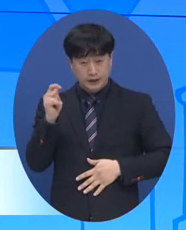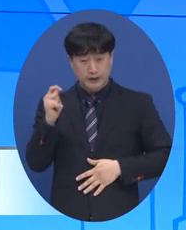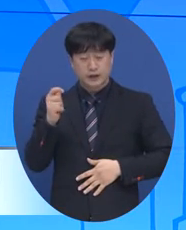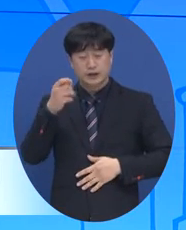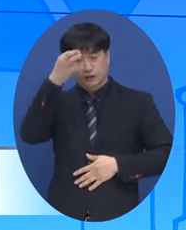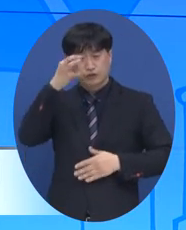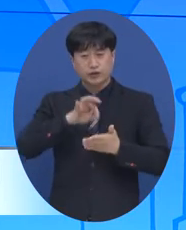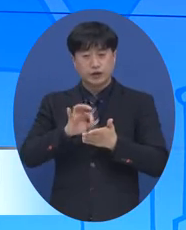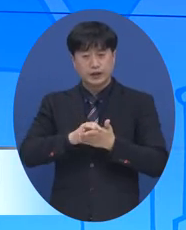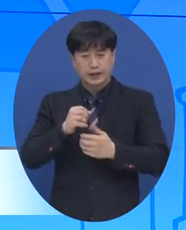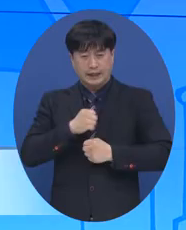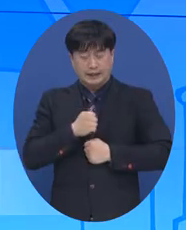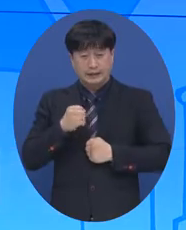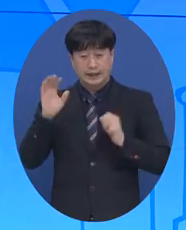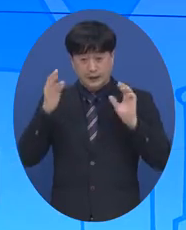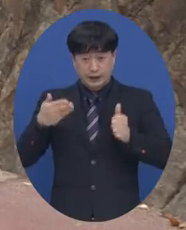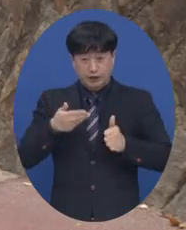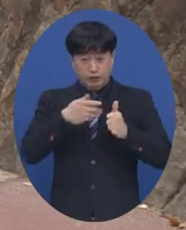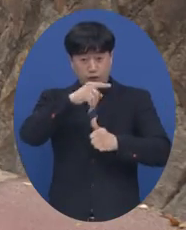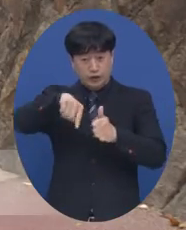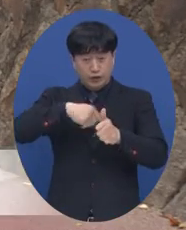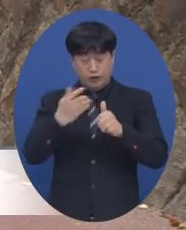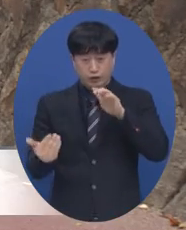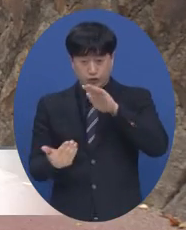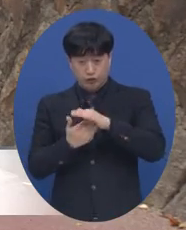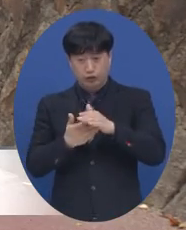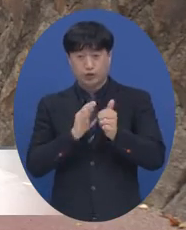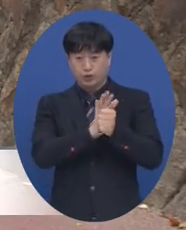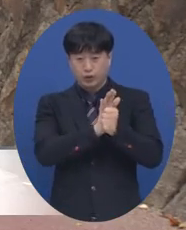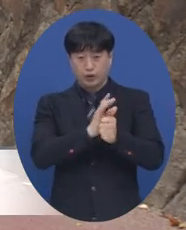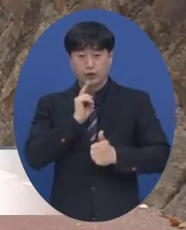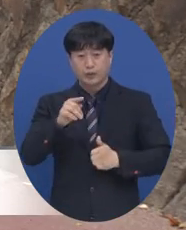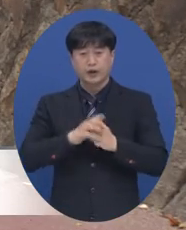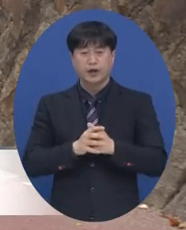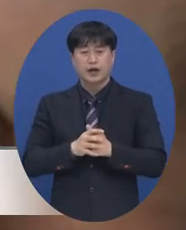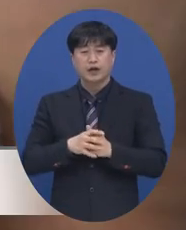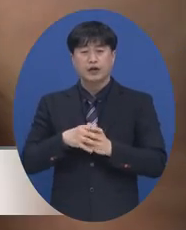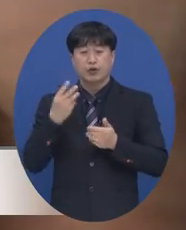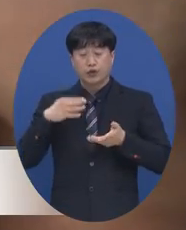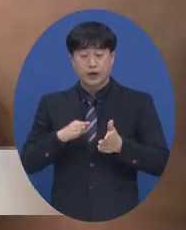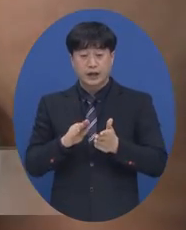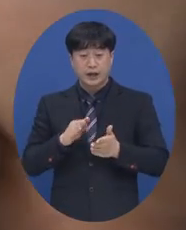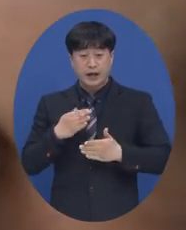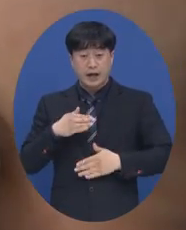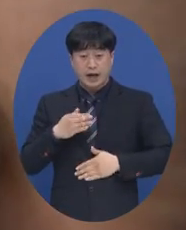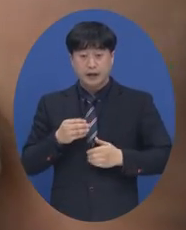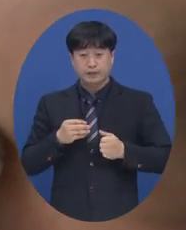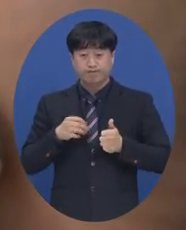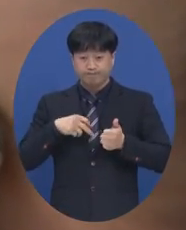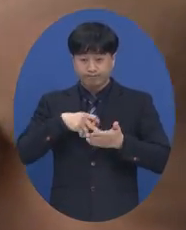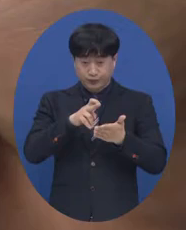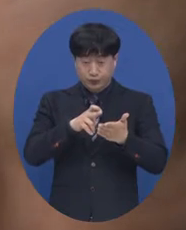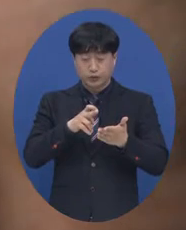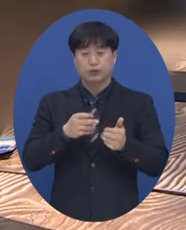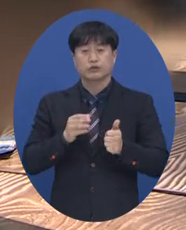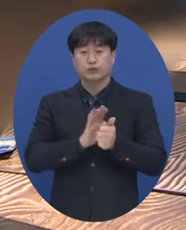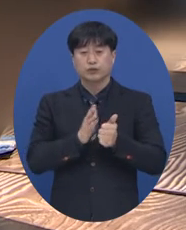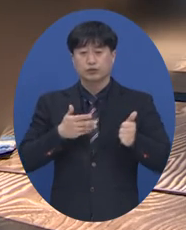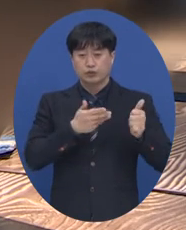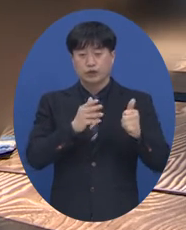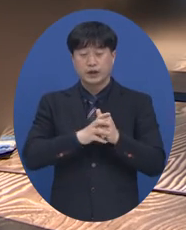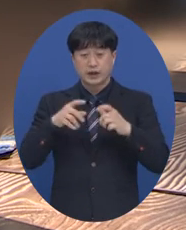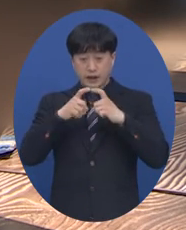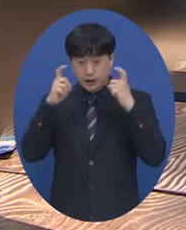환경이 이루어지도록 지원하겠다고 밝혔습니다. 마이 데이터를 활용한 경기 알림톡 서비스도 제공합니다. 개인별 데이터를